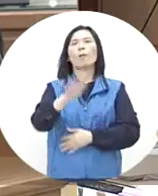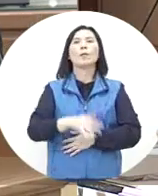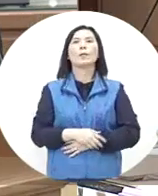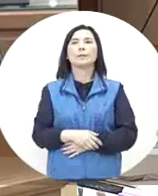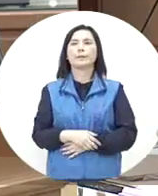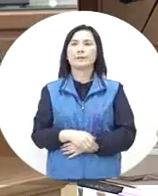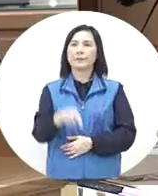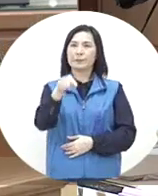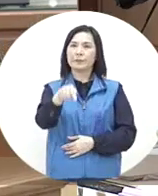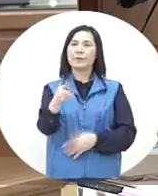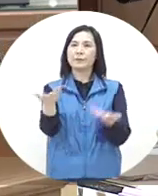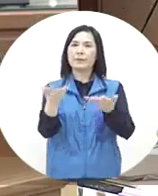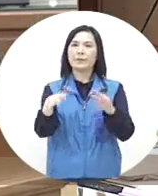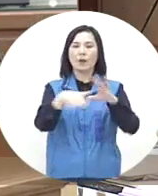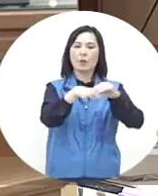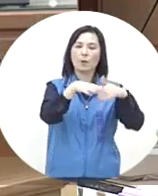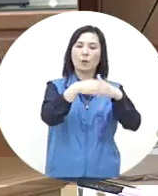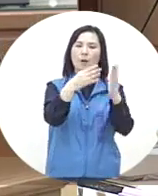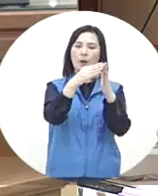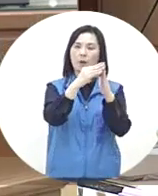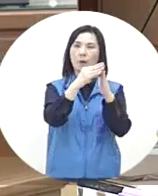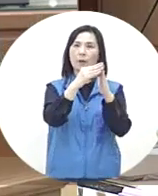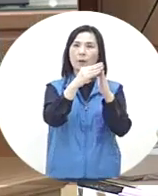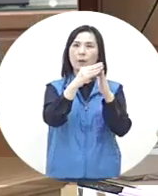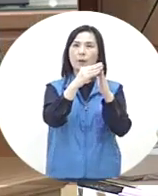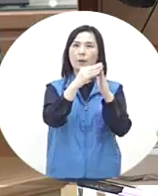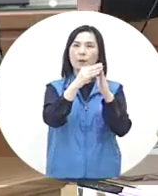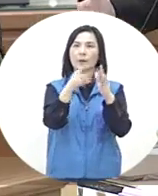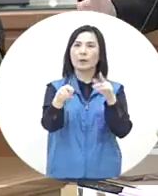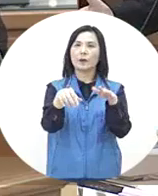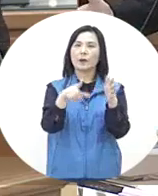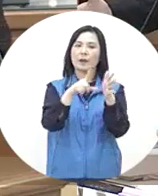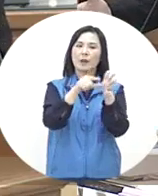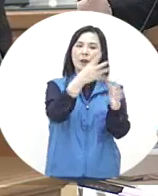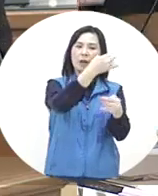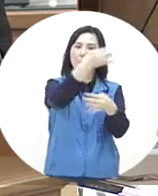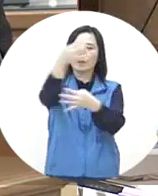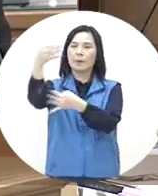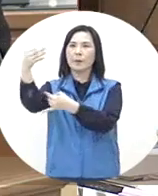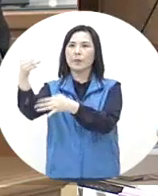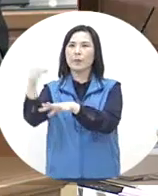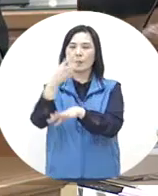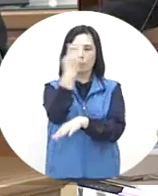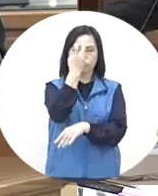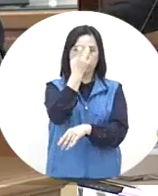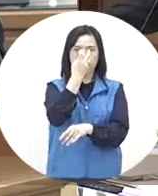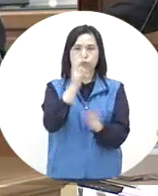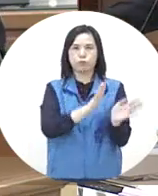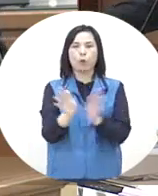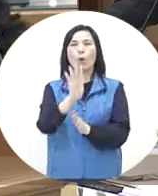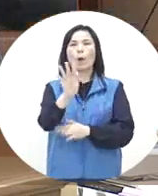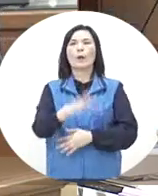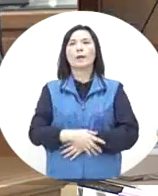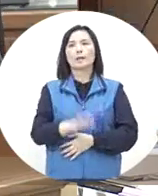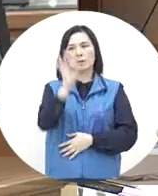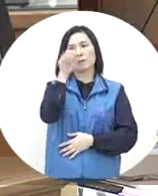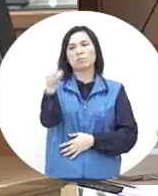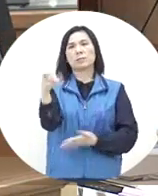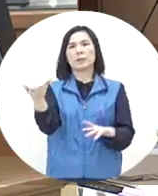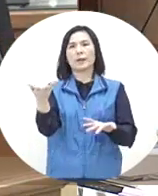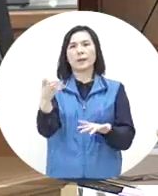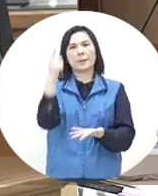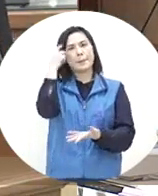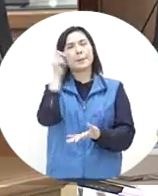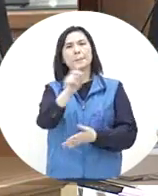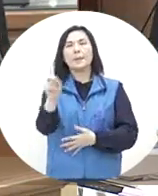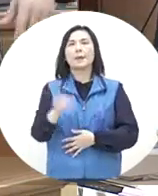他文化局已经有照他这个期程去管控他了，那现在就看他的态度问题嘛。 对啊，我嘛想要紧赶快